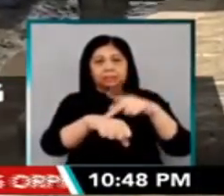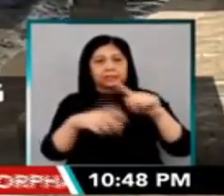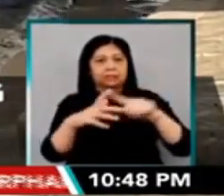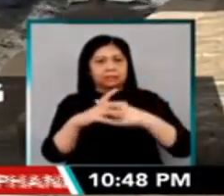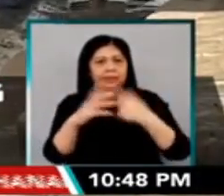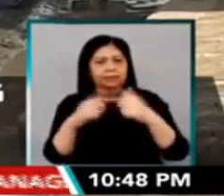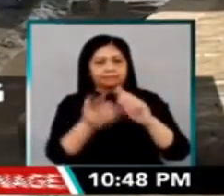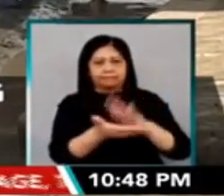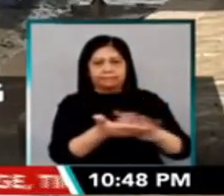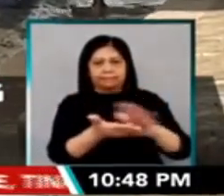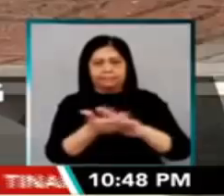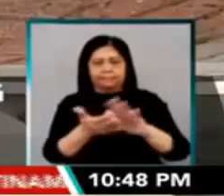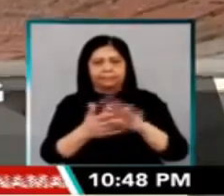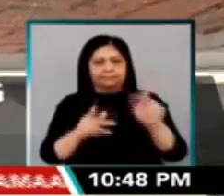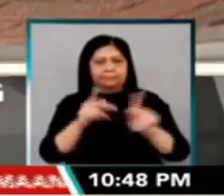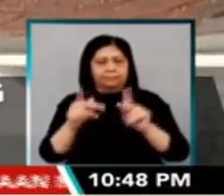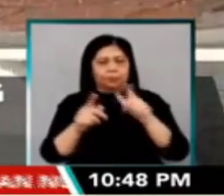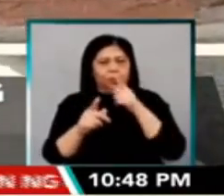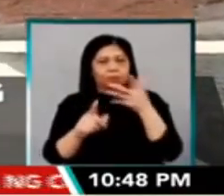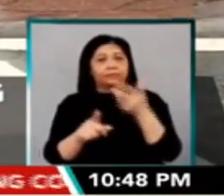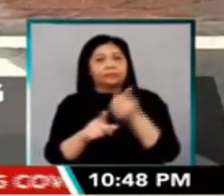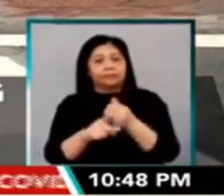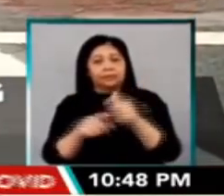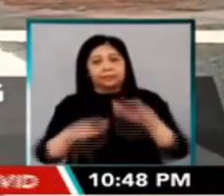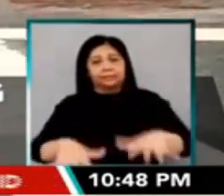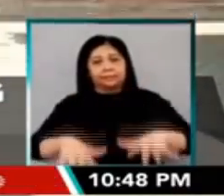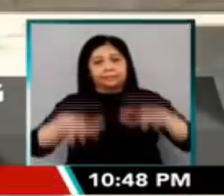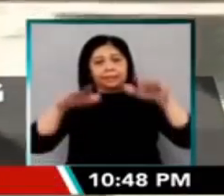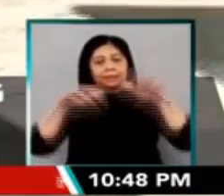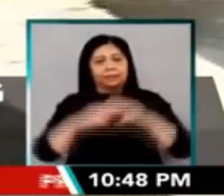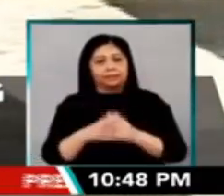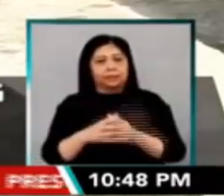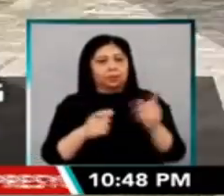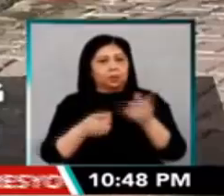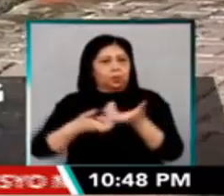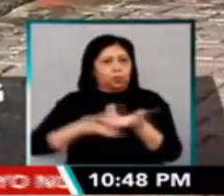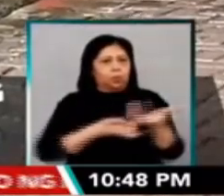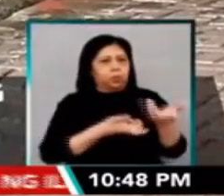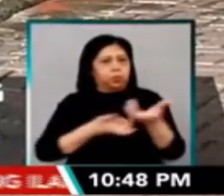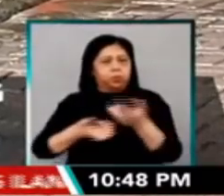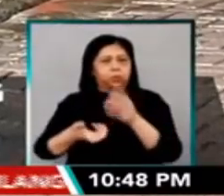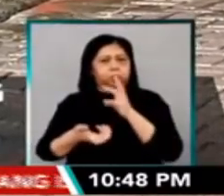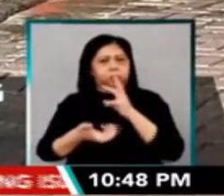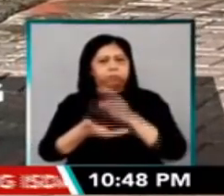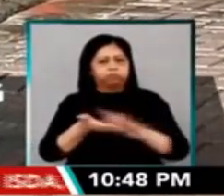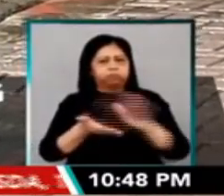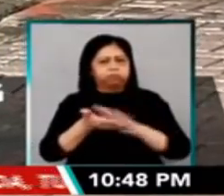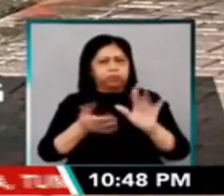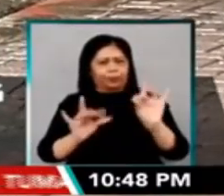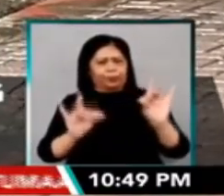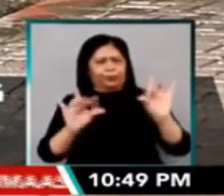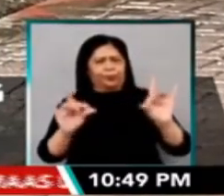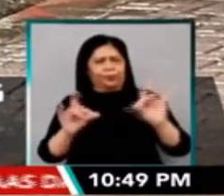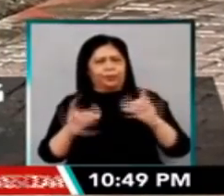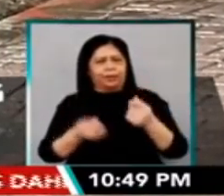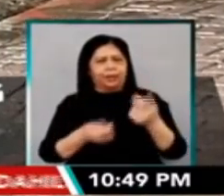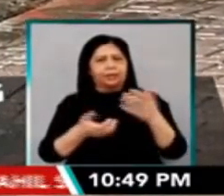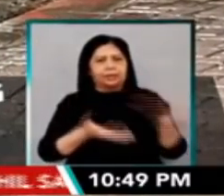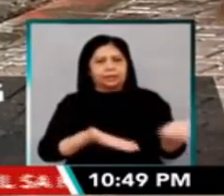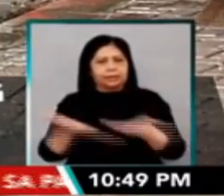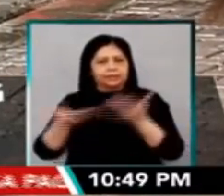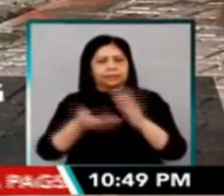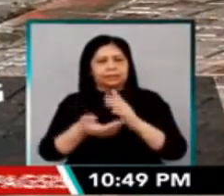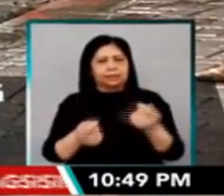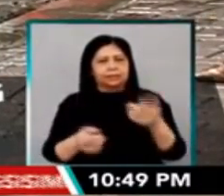mga residenteng naapektuhan ng pagbaha. Binomba ng tubig ang makapal na putik at pinaghahakot ang mga nagkalat na